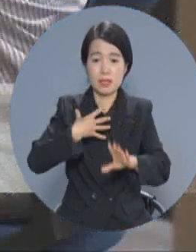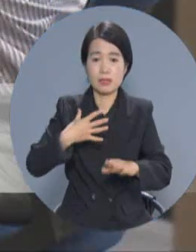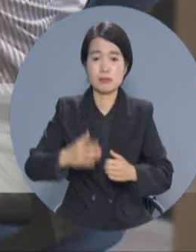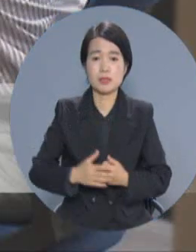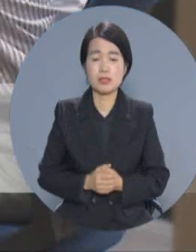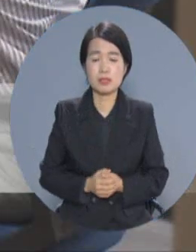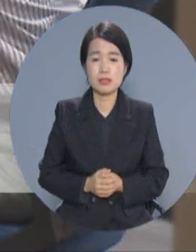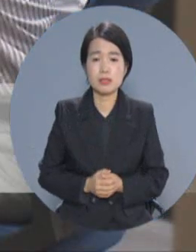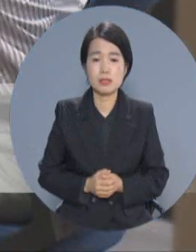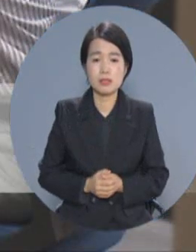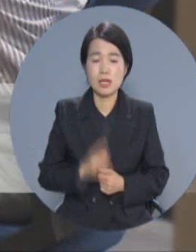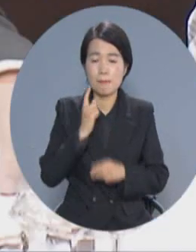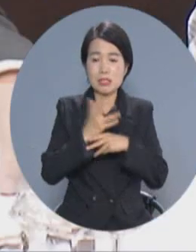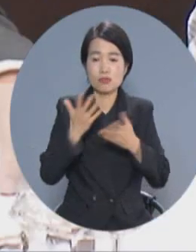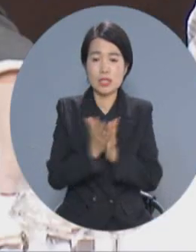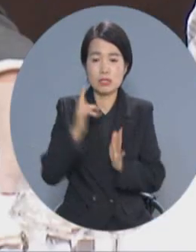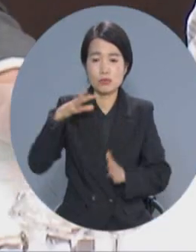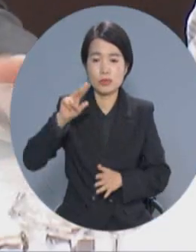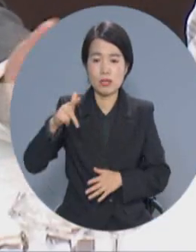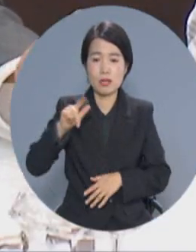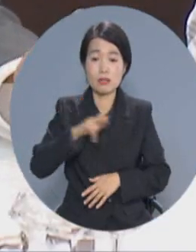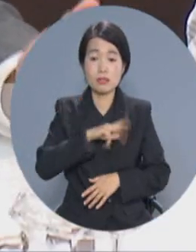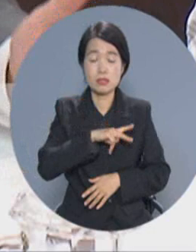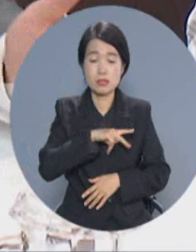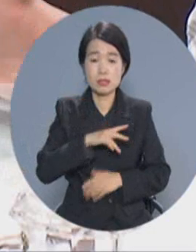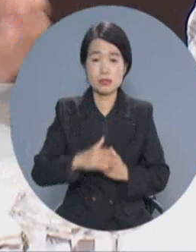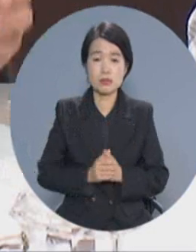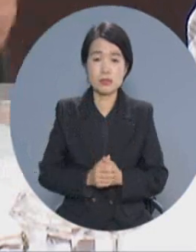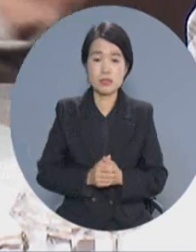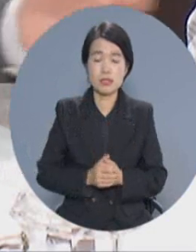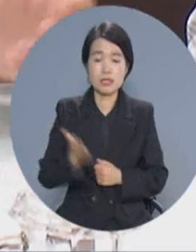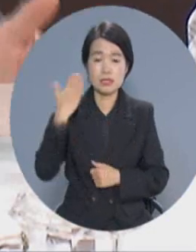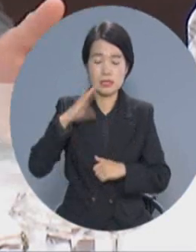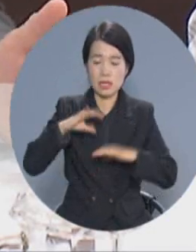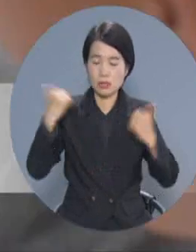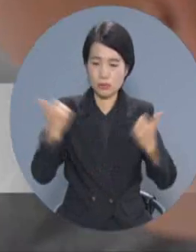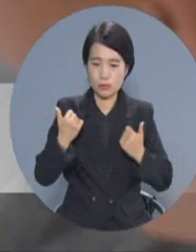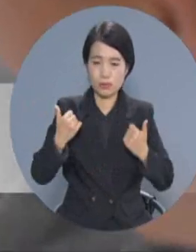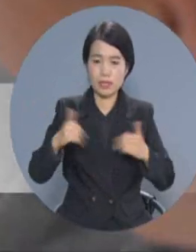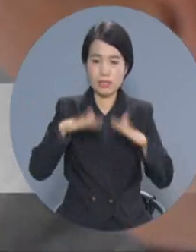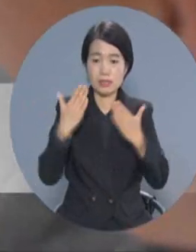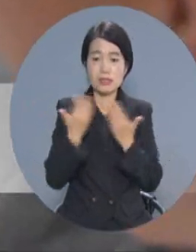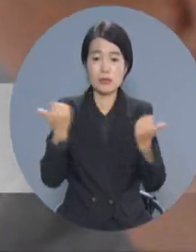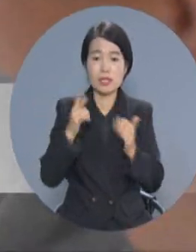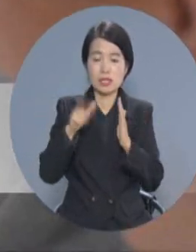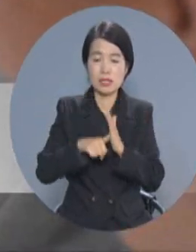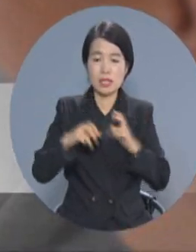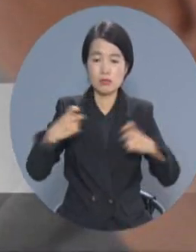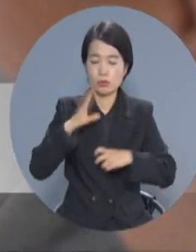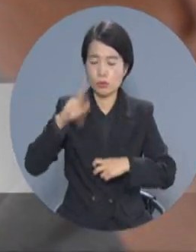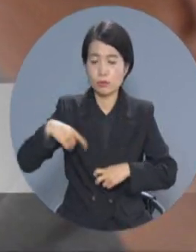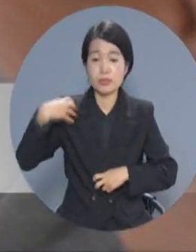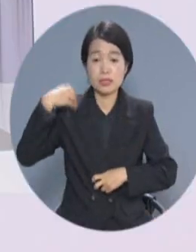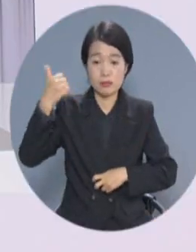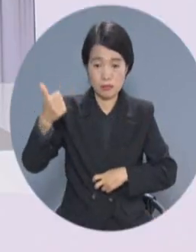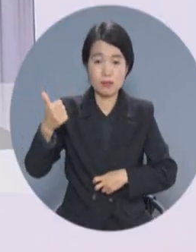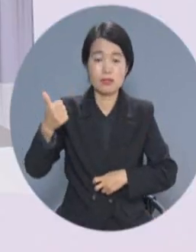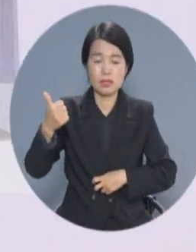밝혔습니다. 더불어민주당 주철현 의원은 지난 국회 예결특위 전체 회의에서 원희룡 국토부